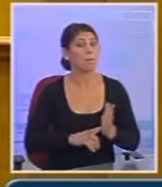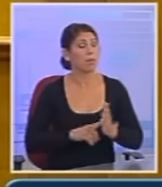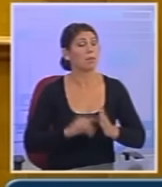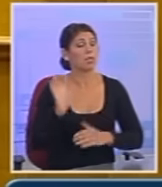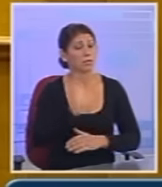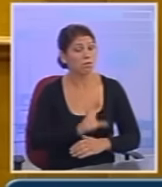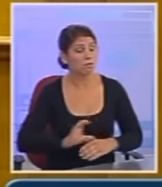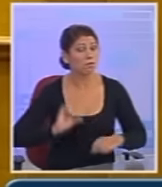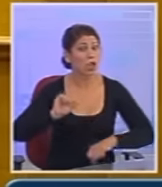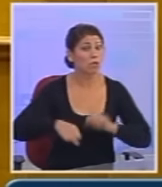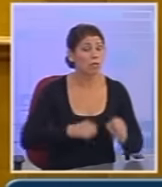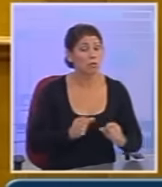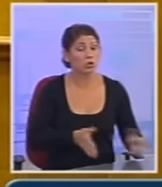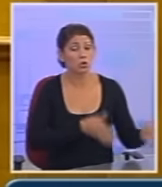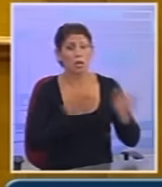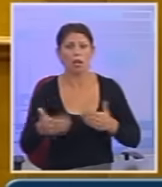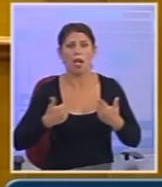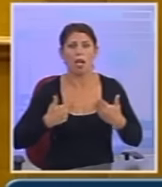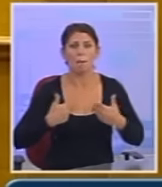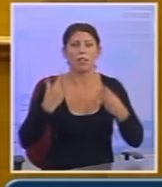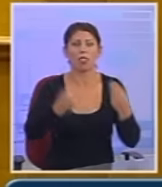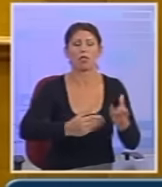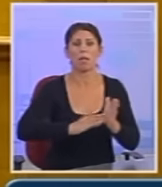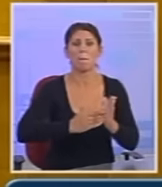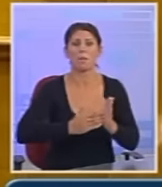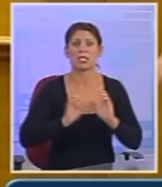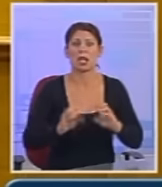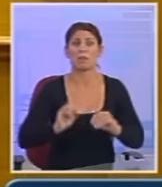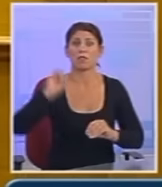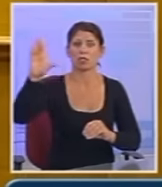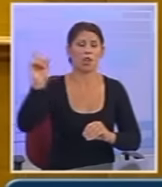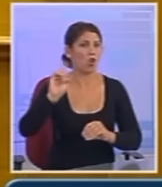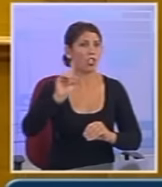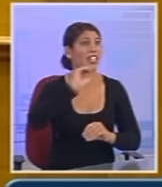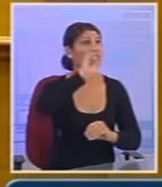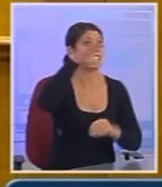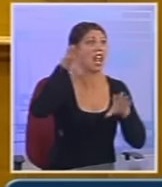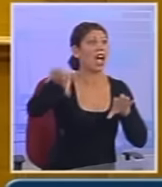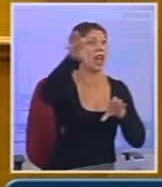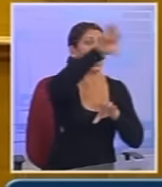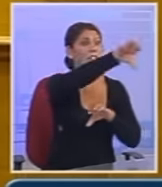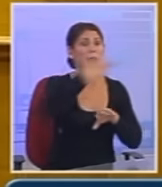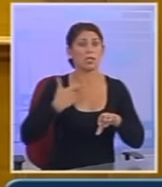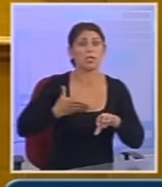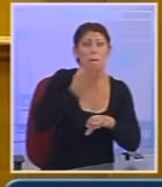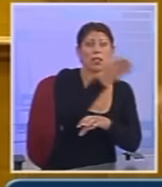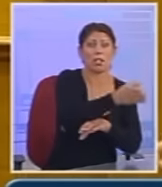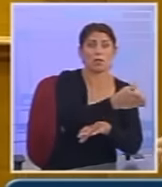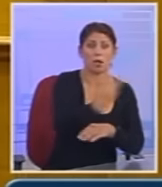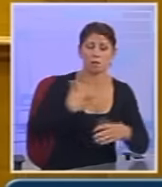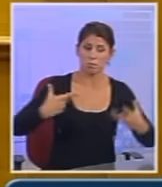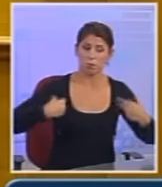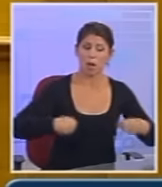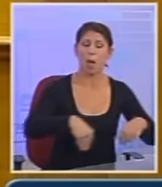αντίθετο. Εμείς να παρέχουμε υπηρεσίες εκπαίδευσης σε ξένους και όχι οι ξένοι σε εμάς. Εμείς να εισάγουμε και όχι να